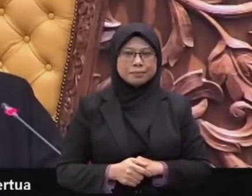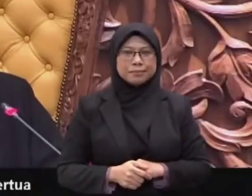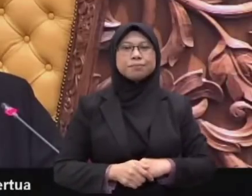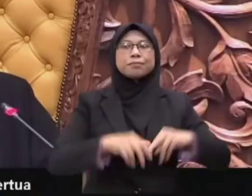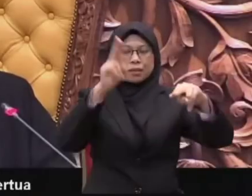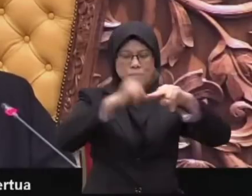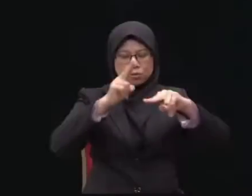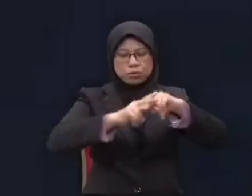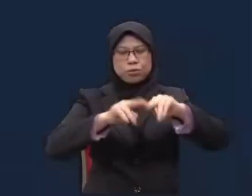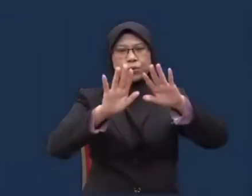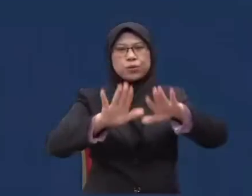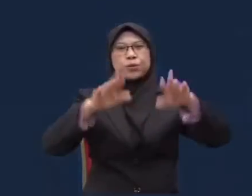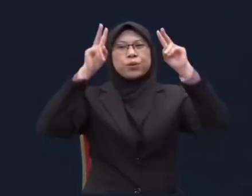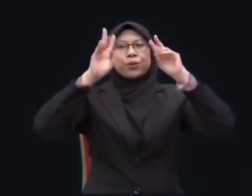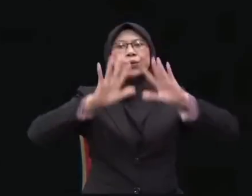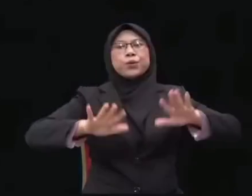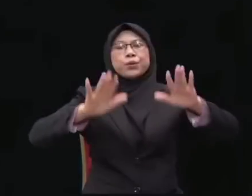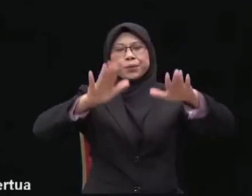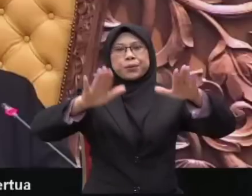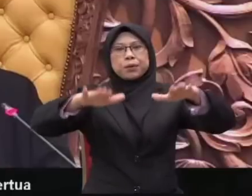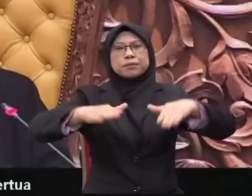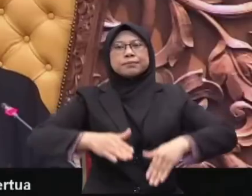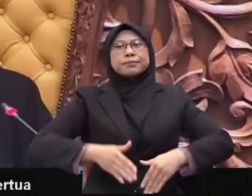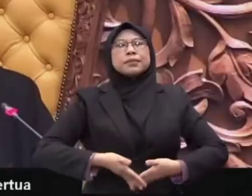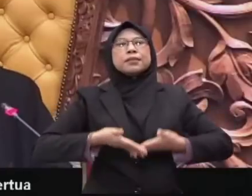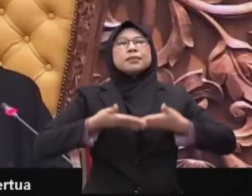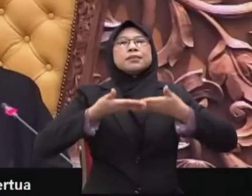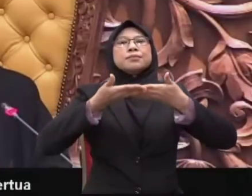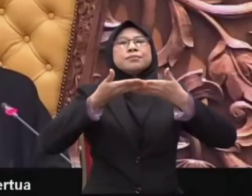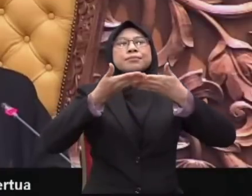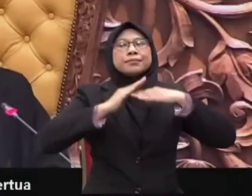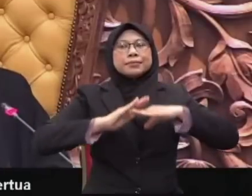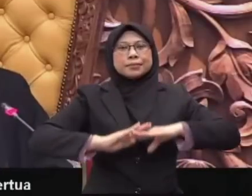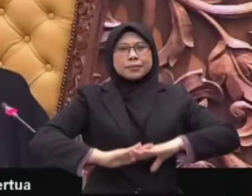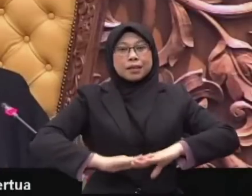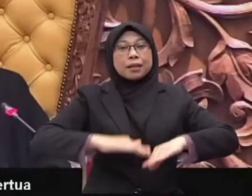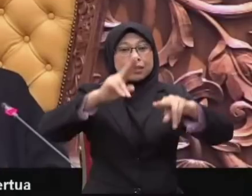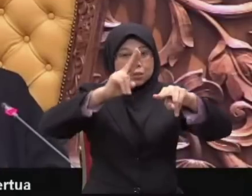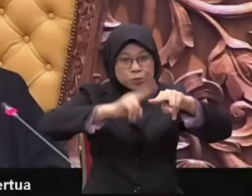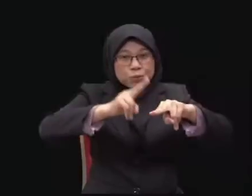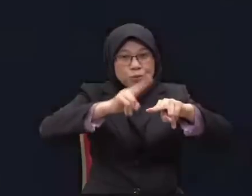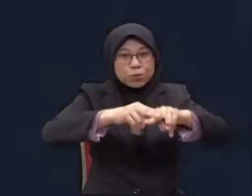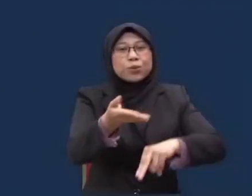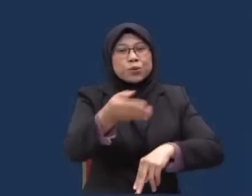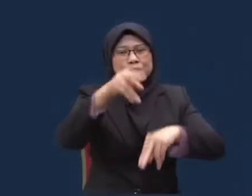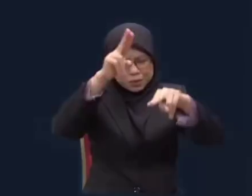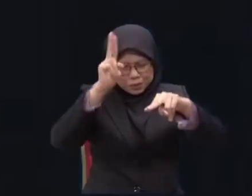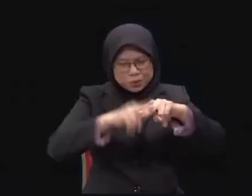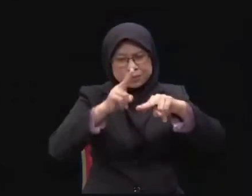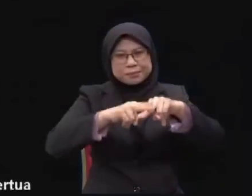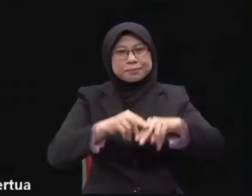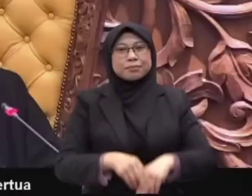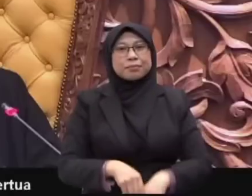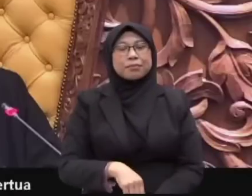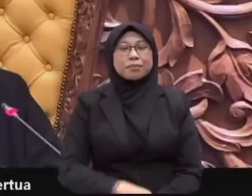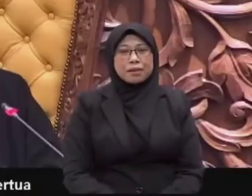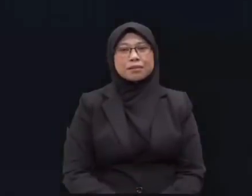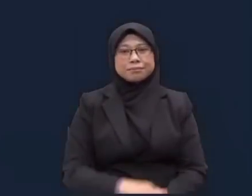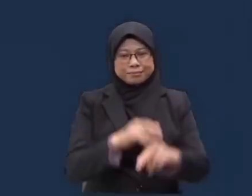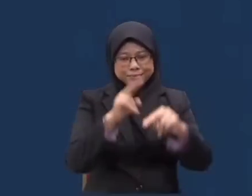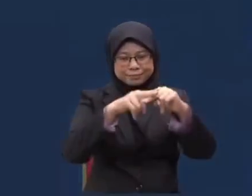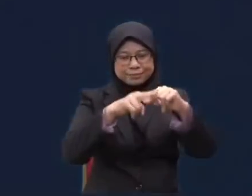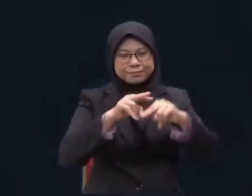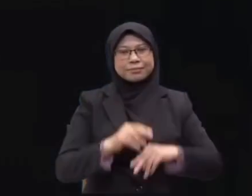Sila duduk. Tenangkan dulu. Tenangkan dulu. Tarik nafas. Duduk, duduk, duduk semua. Kena duduk juga? Duduk, duduk juga.